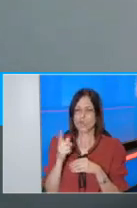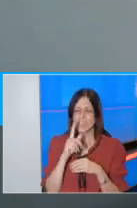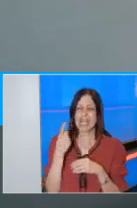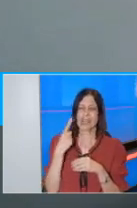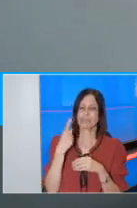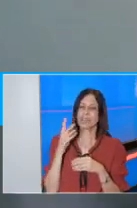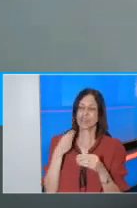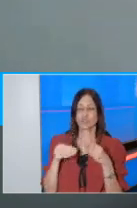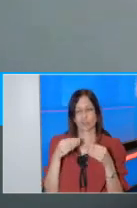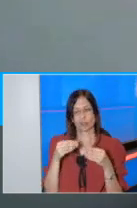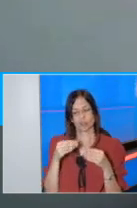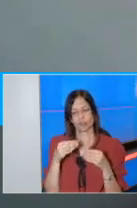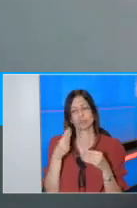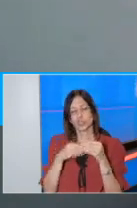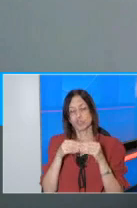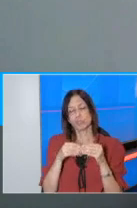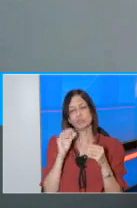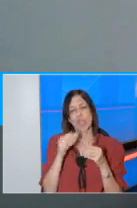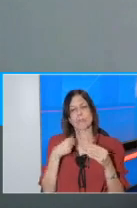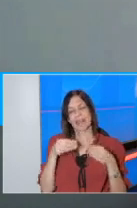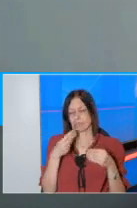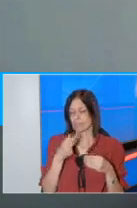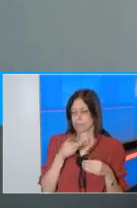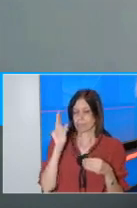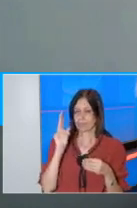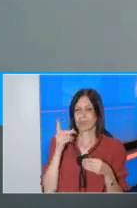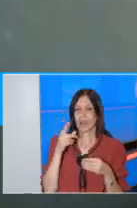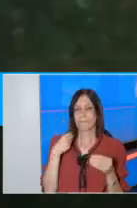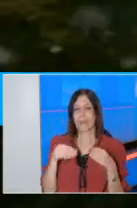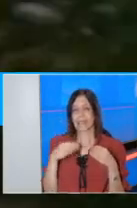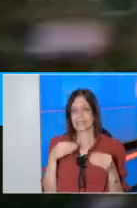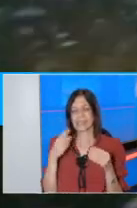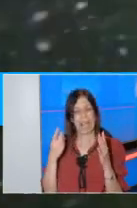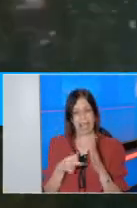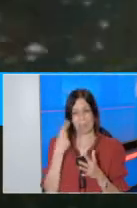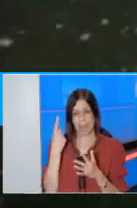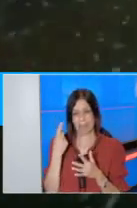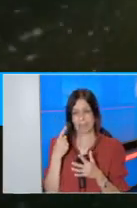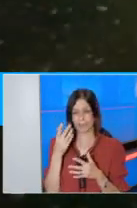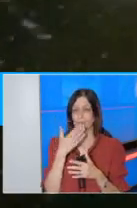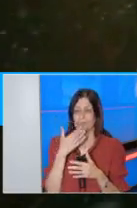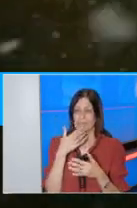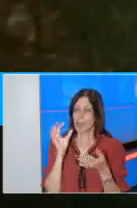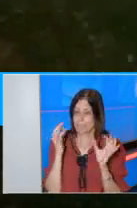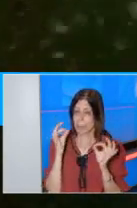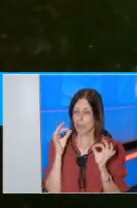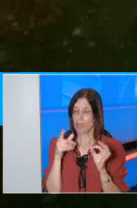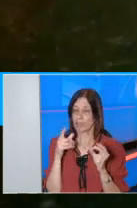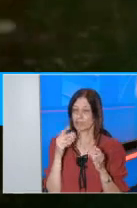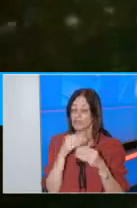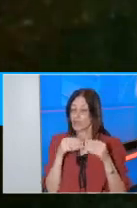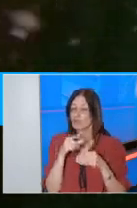יתר בפלסטיק. יש היבטים מסוימים של פלסטיק שהם חשובים, אבל פלסטיק החד פעמי, אגב, בישראל במיוחד, נצרך